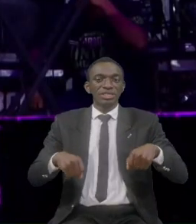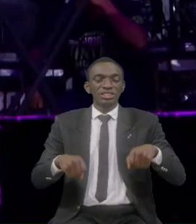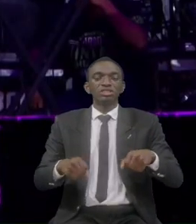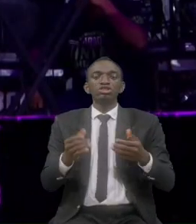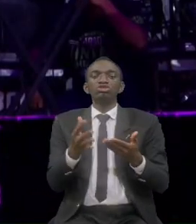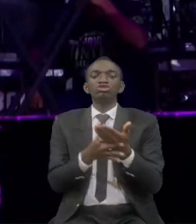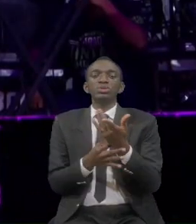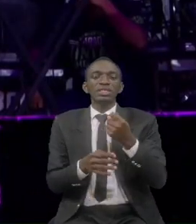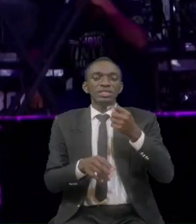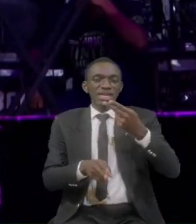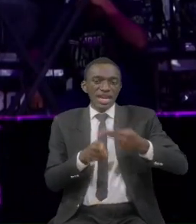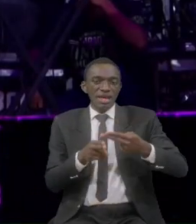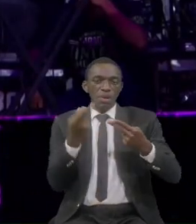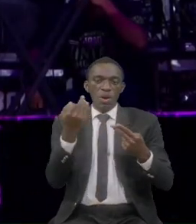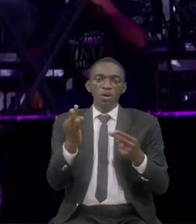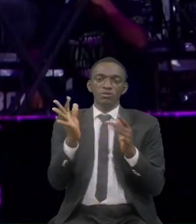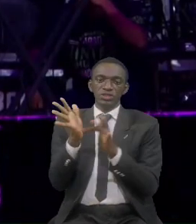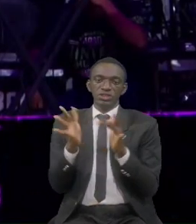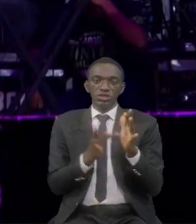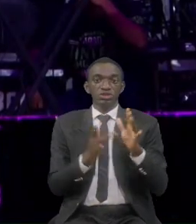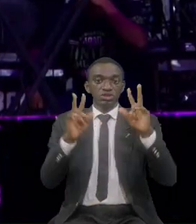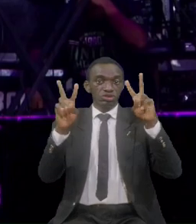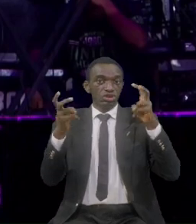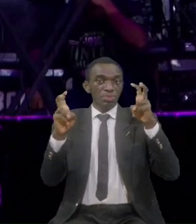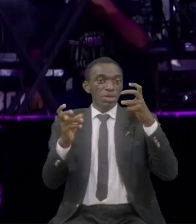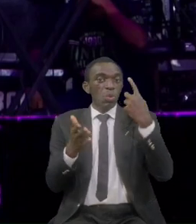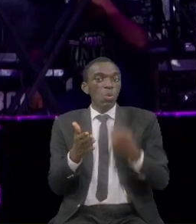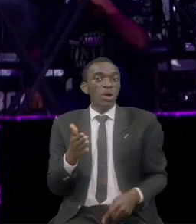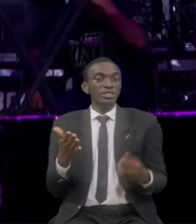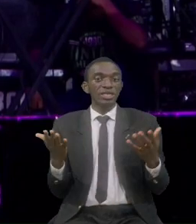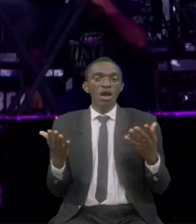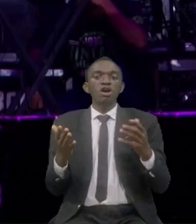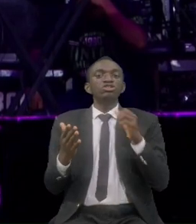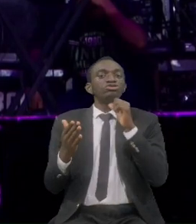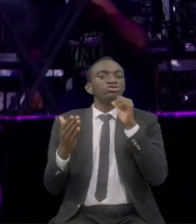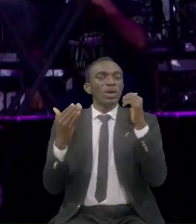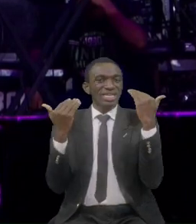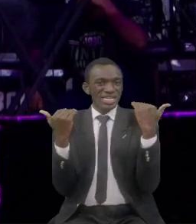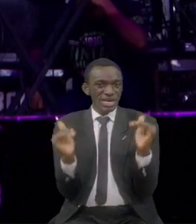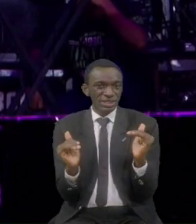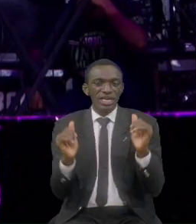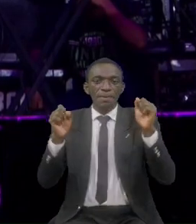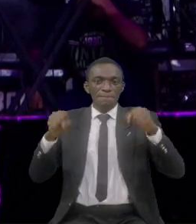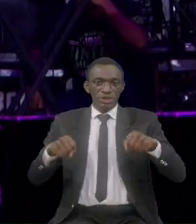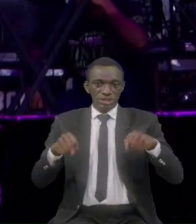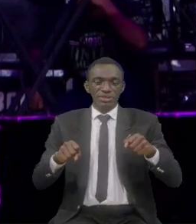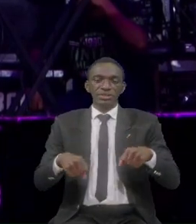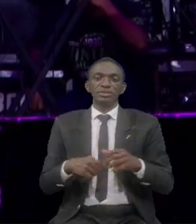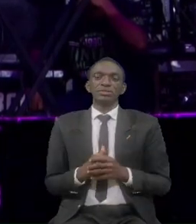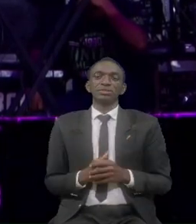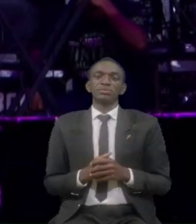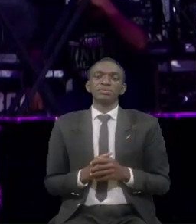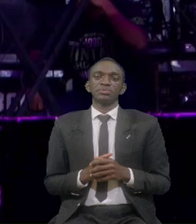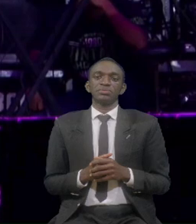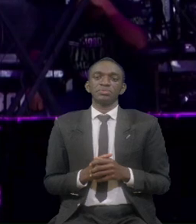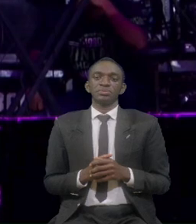Jesus. Ang walay limit nga mga posibilidad pinaagi sa pangalan ni Jesus. Unlimited possibilities. Walay limit nga